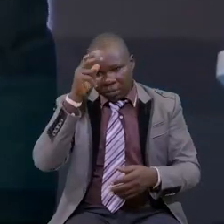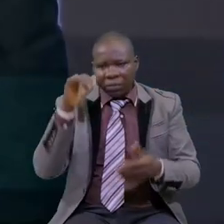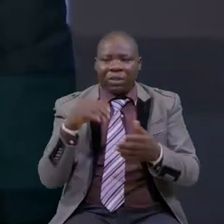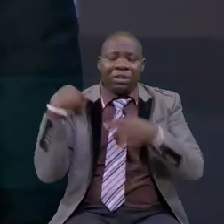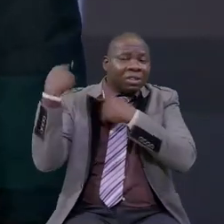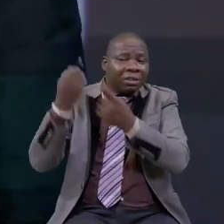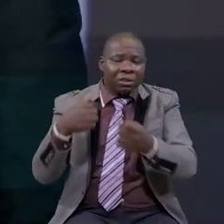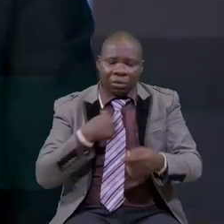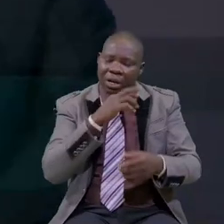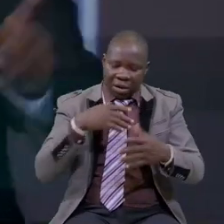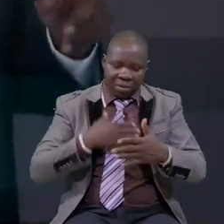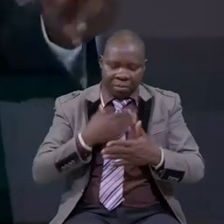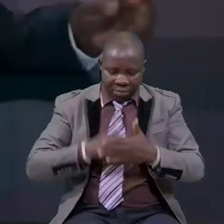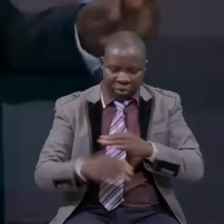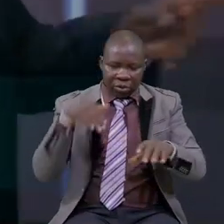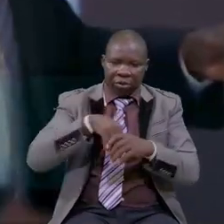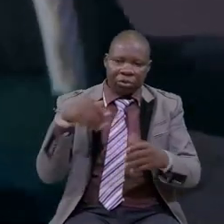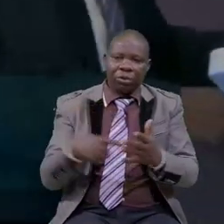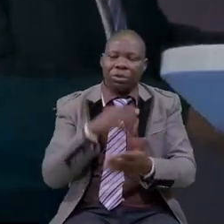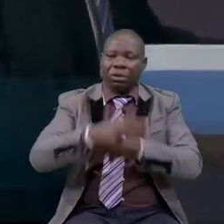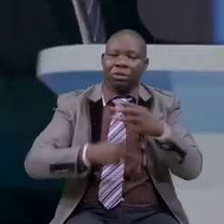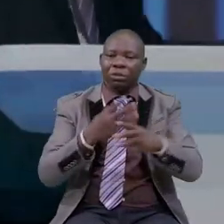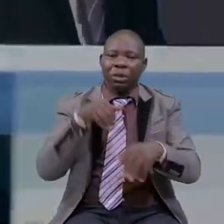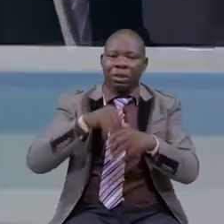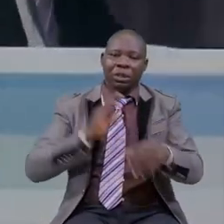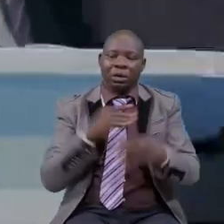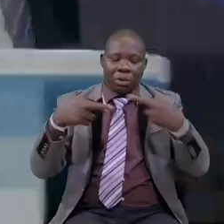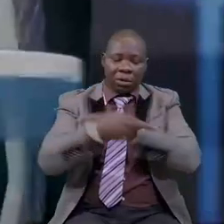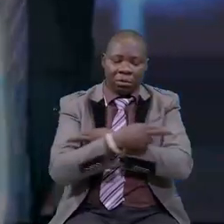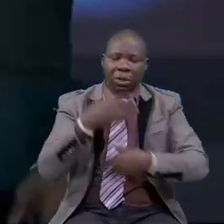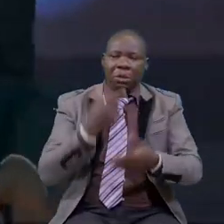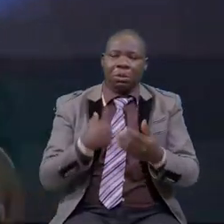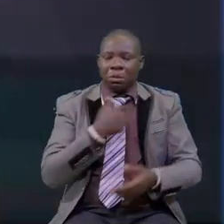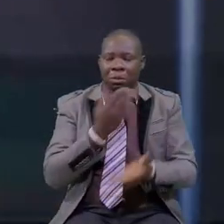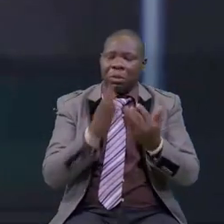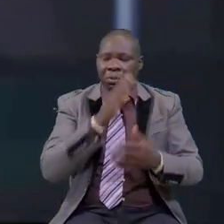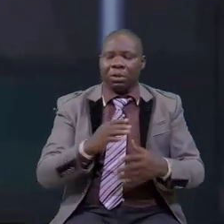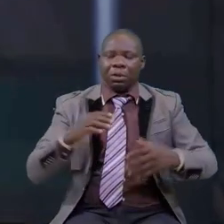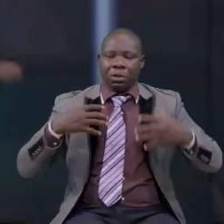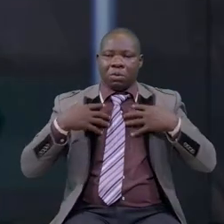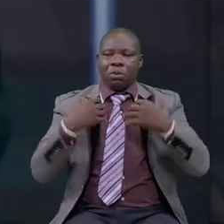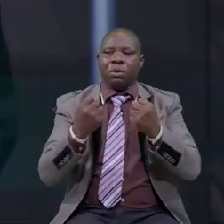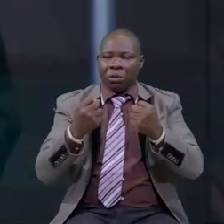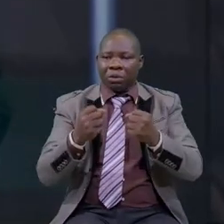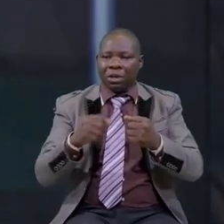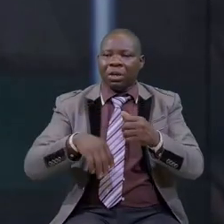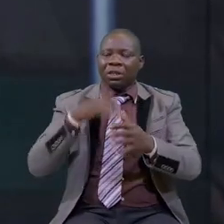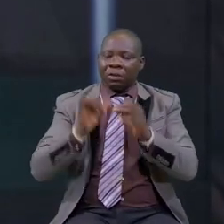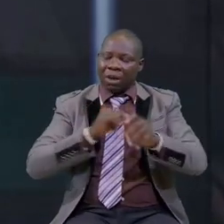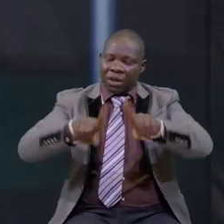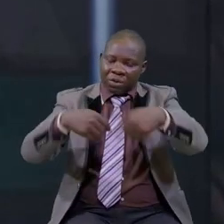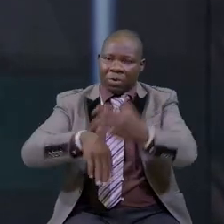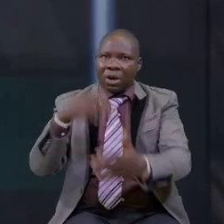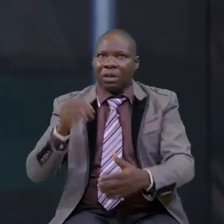être courageux dans notre chambre, mais quand nous sortons de là, je vais dire ceci et dire cela. Mais finalement, quand vous sortez, vous